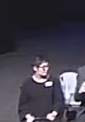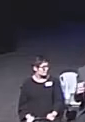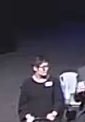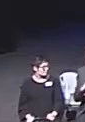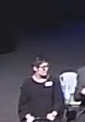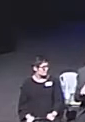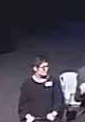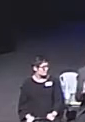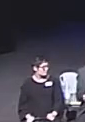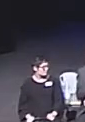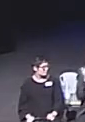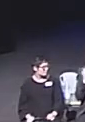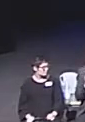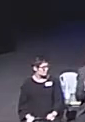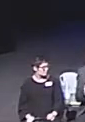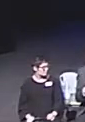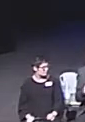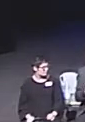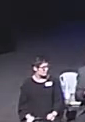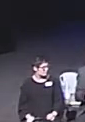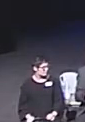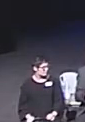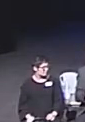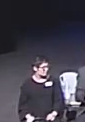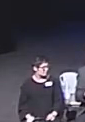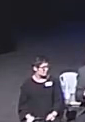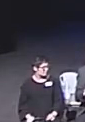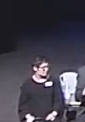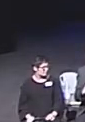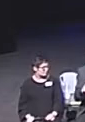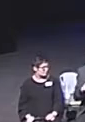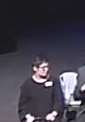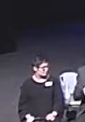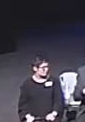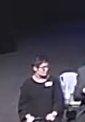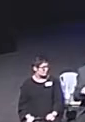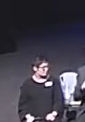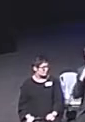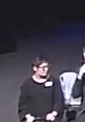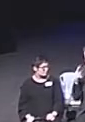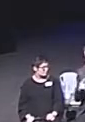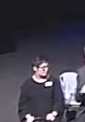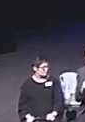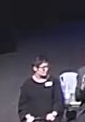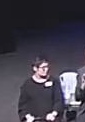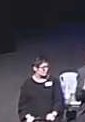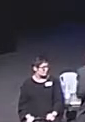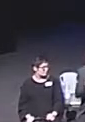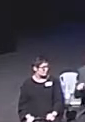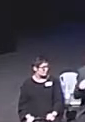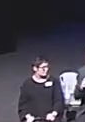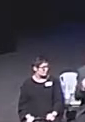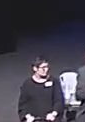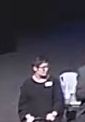media. Ja sitten 6, anti-technology, points of view, how these people can